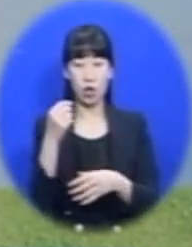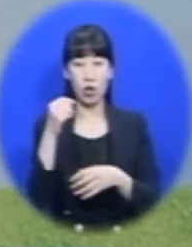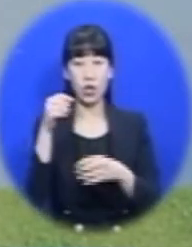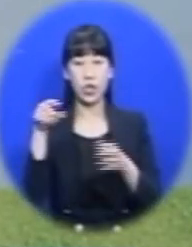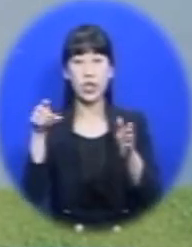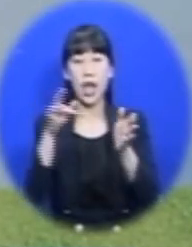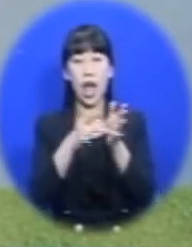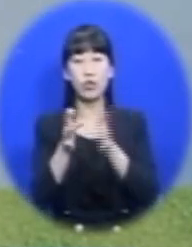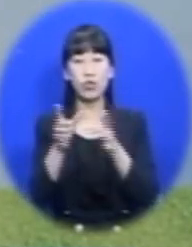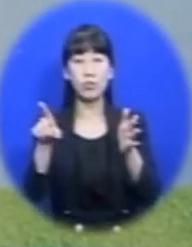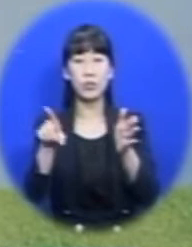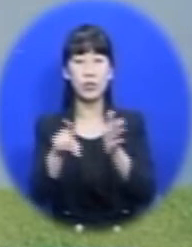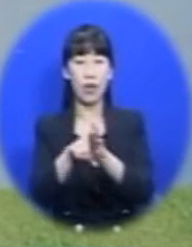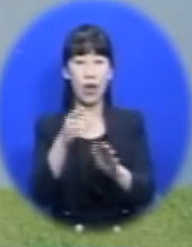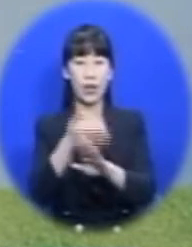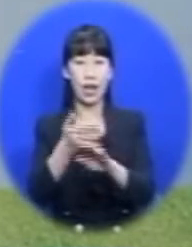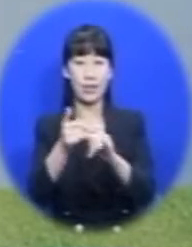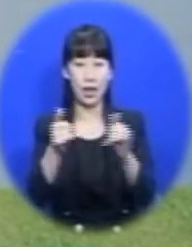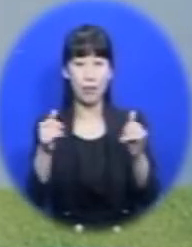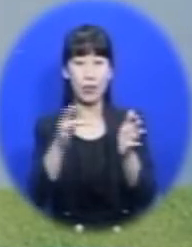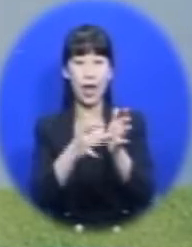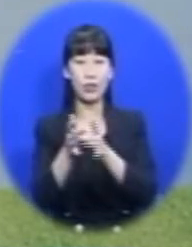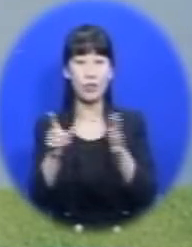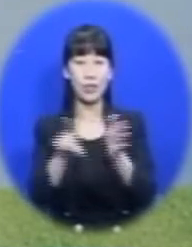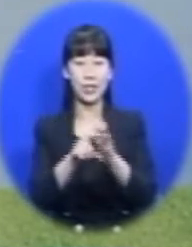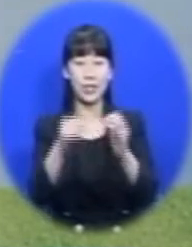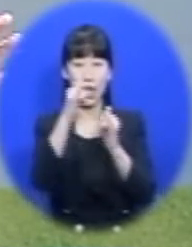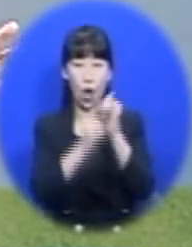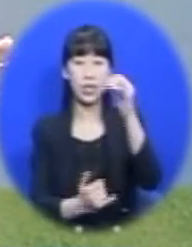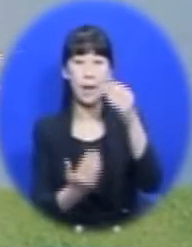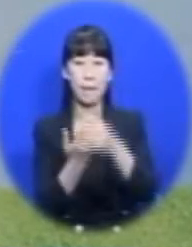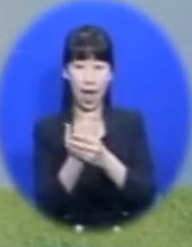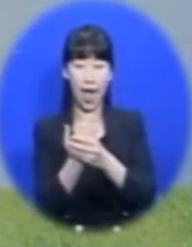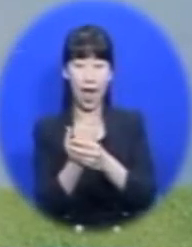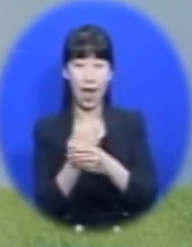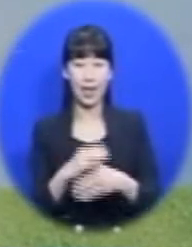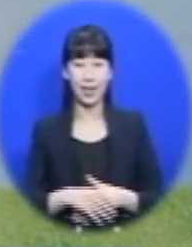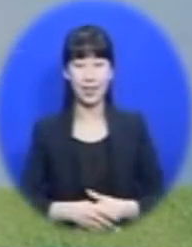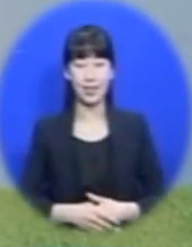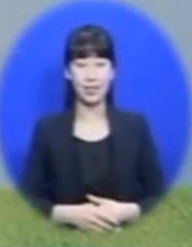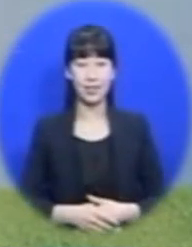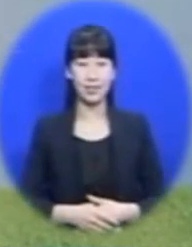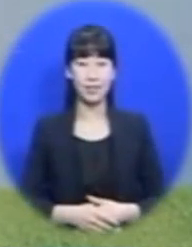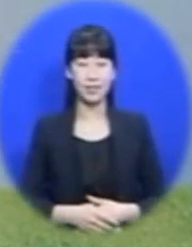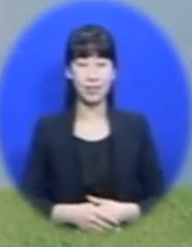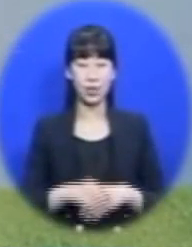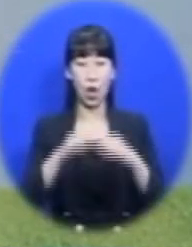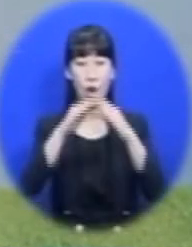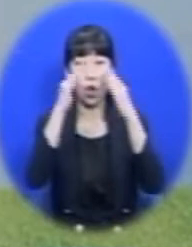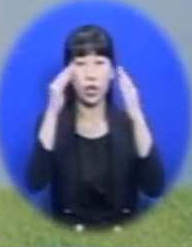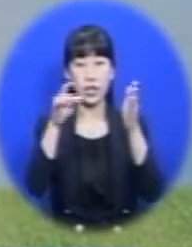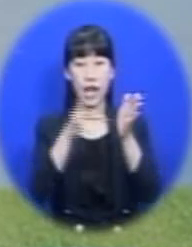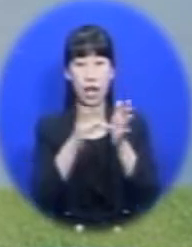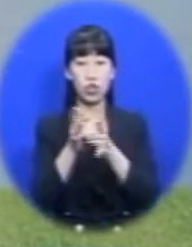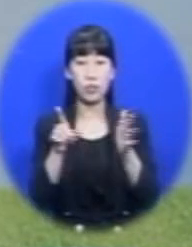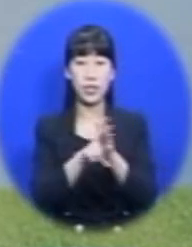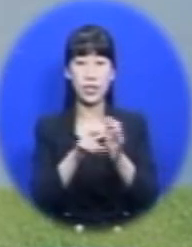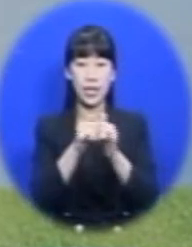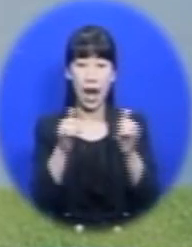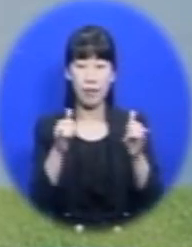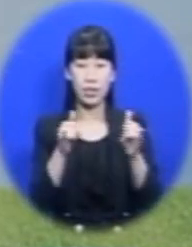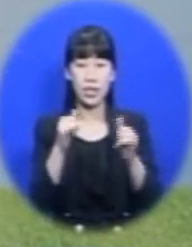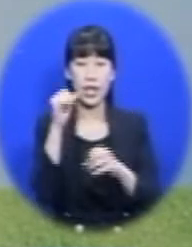역사가 일어났습니다. 그러니까 여러분, 예수 믿는 성도들의 모든 삶의 밑바탕은